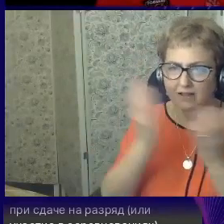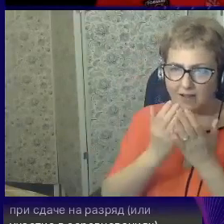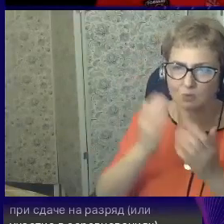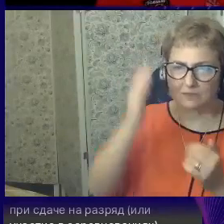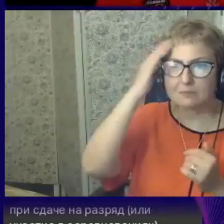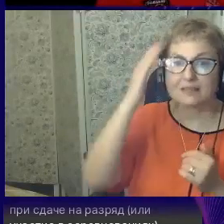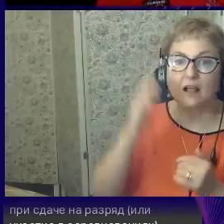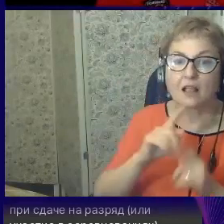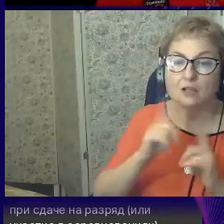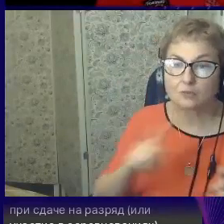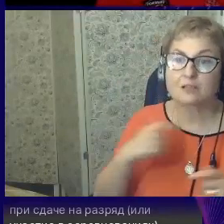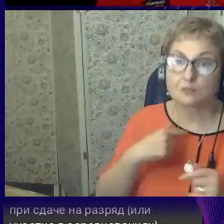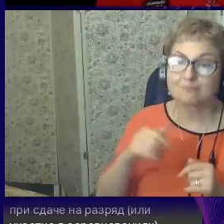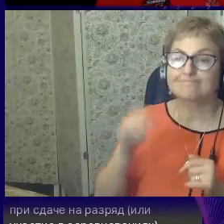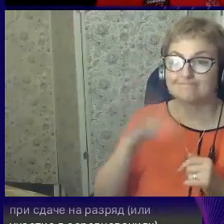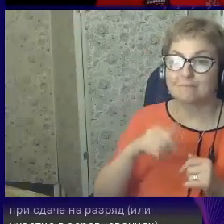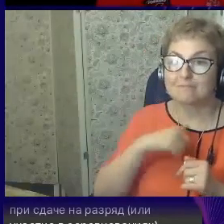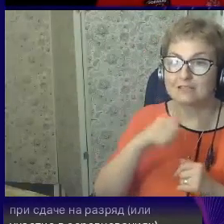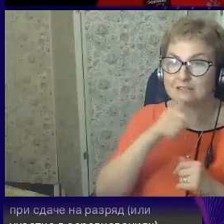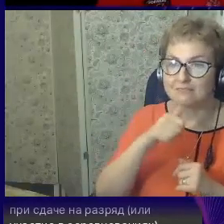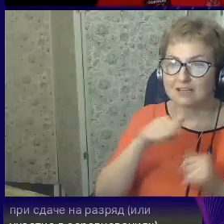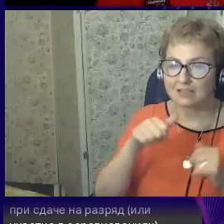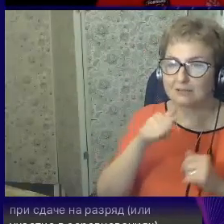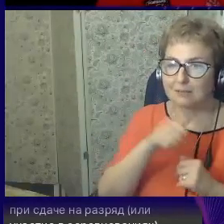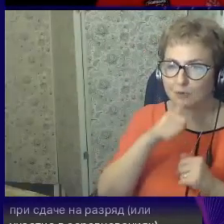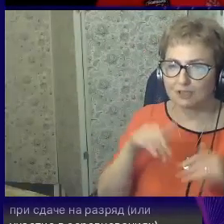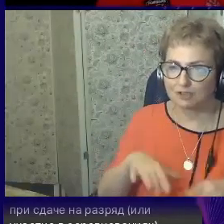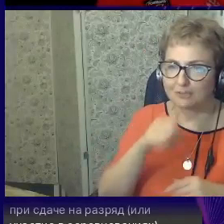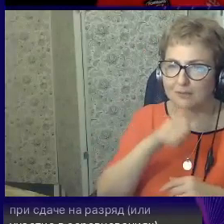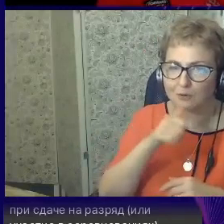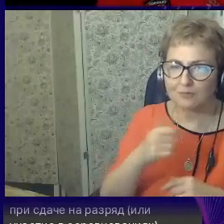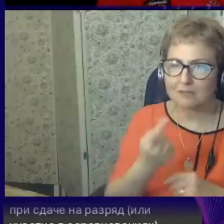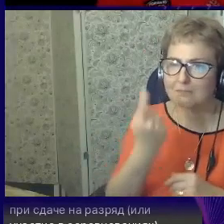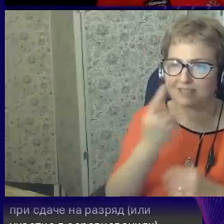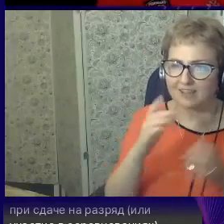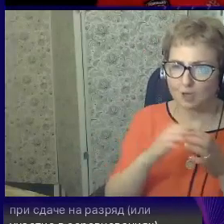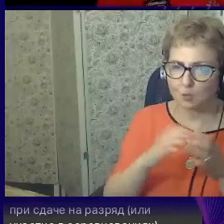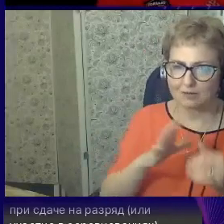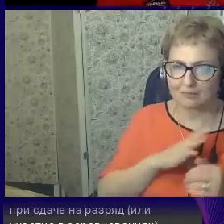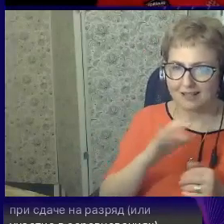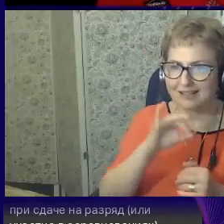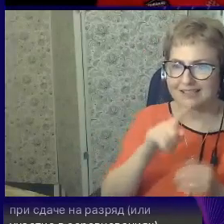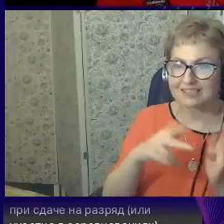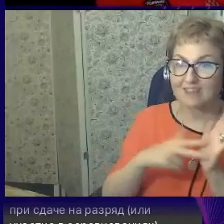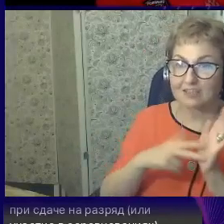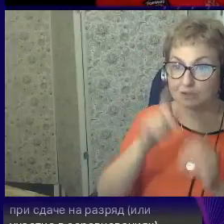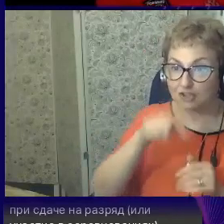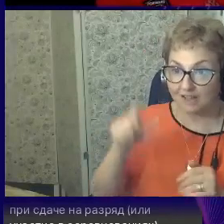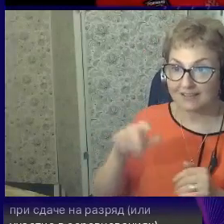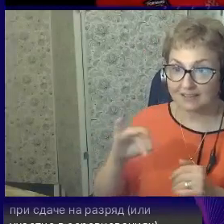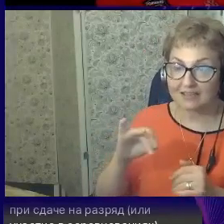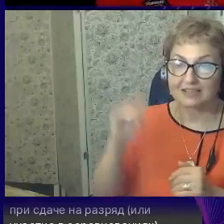Но, тем не менее, мы решили попробовать и взяли первую группу, которая состояла из 8 человек, и